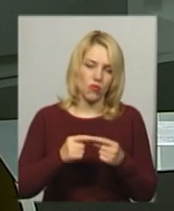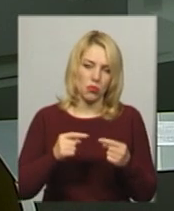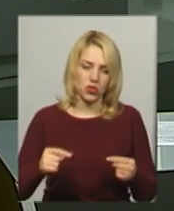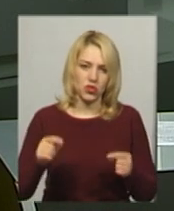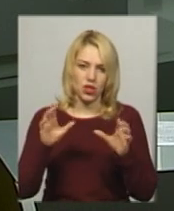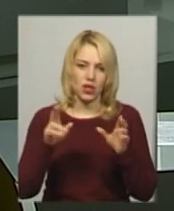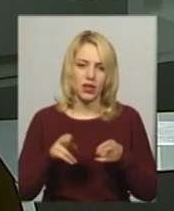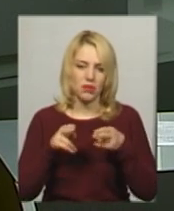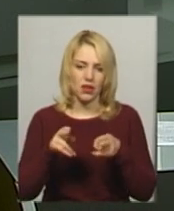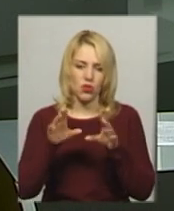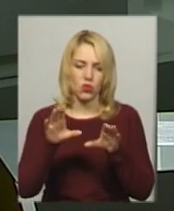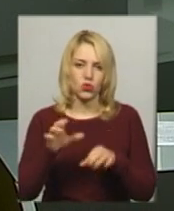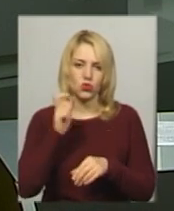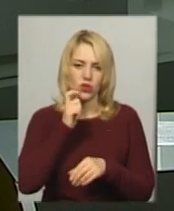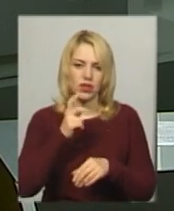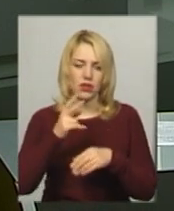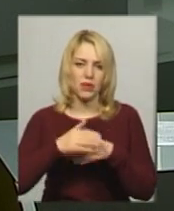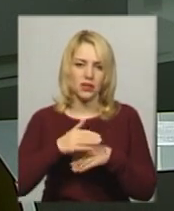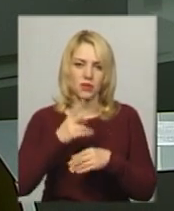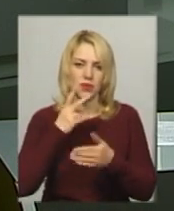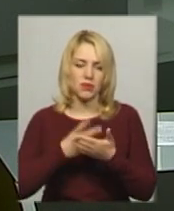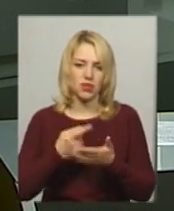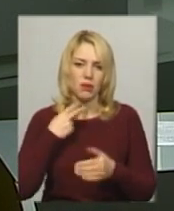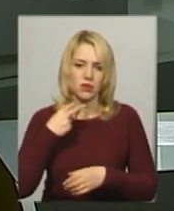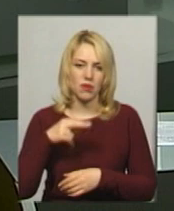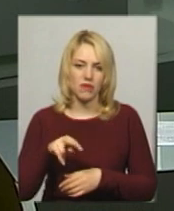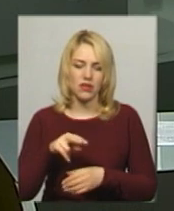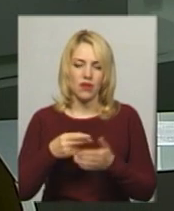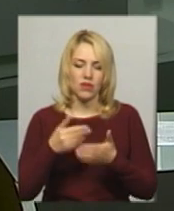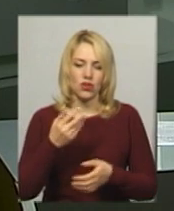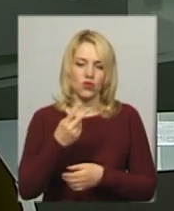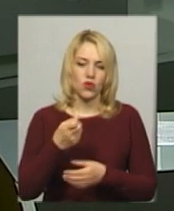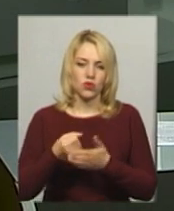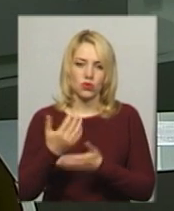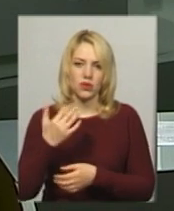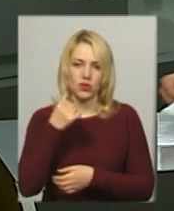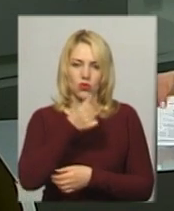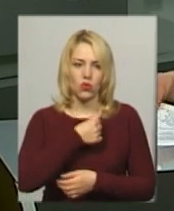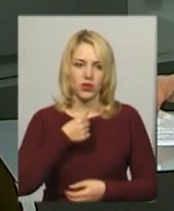кодексу України. Її санкція передбачає позбавлення волі строком від 2 до 5 років.